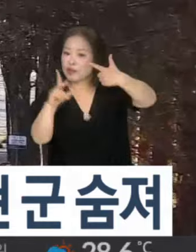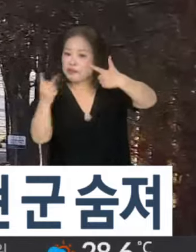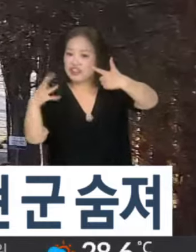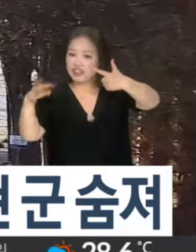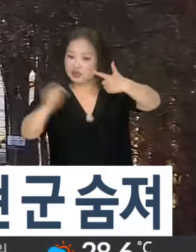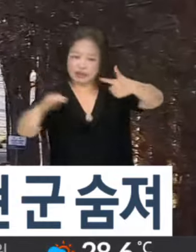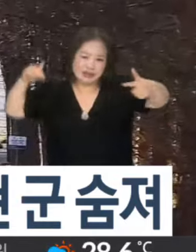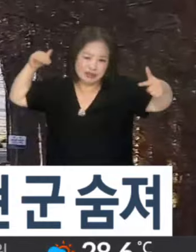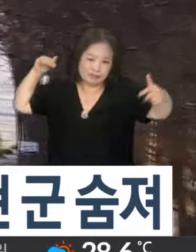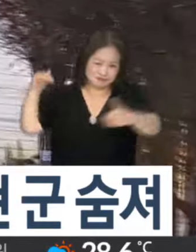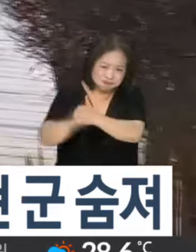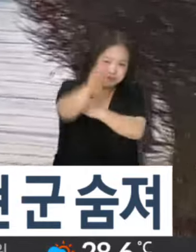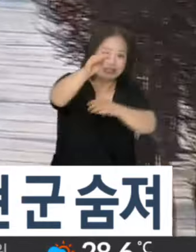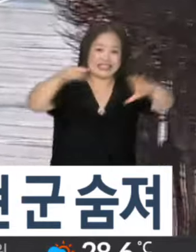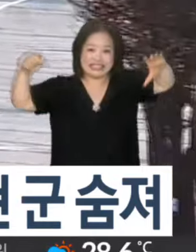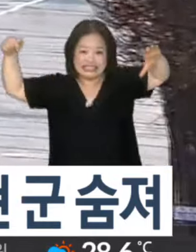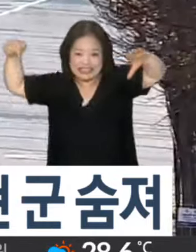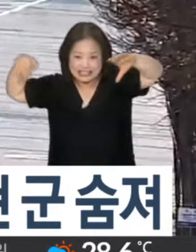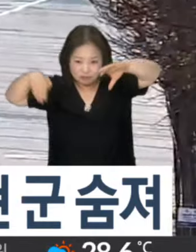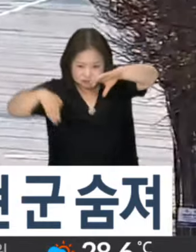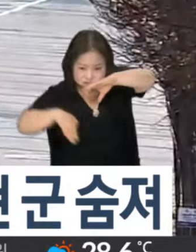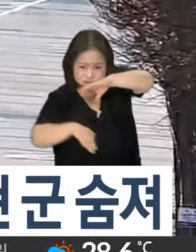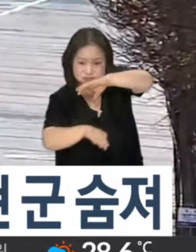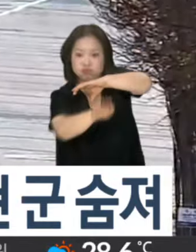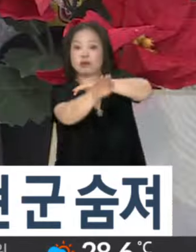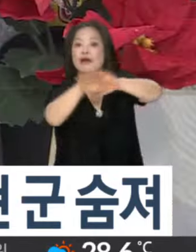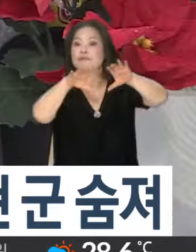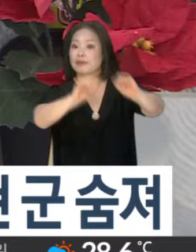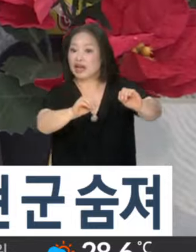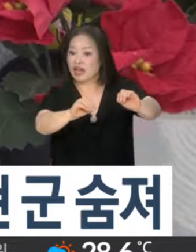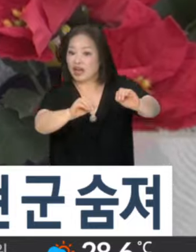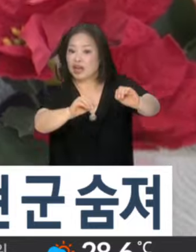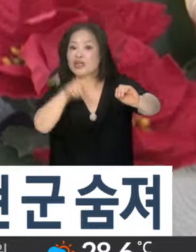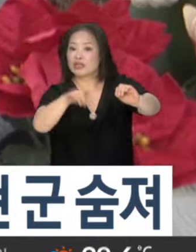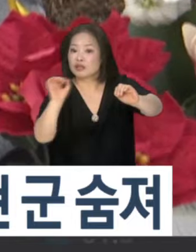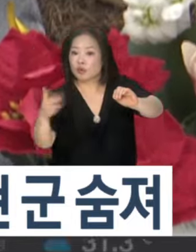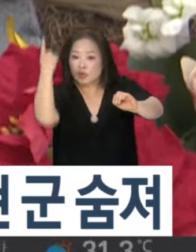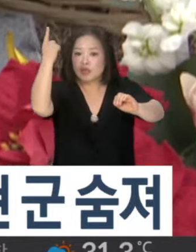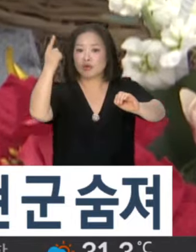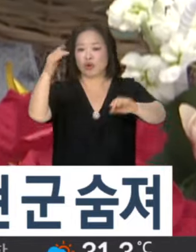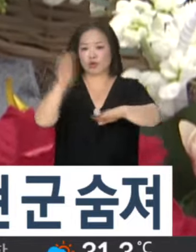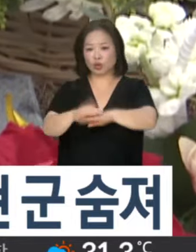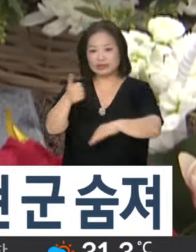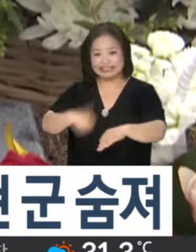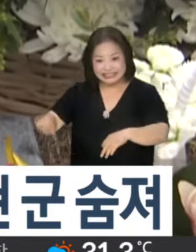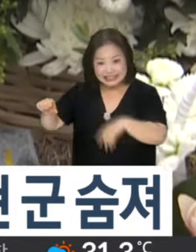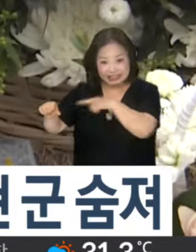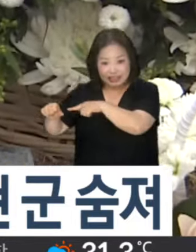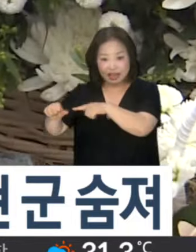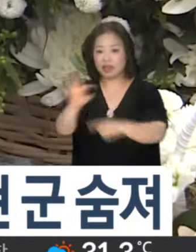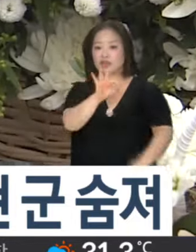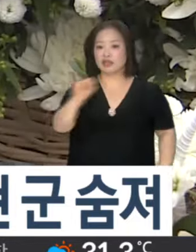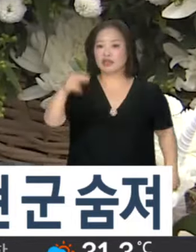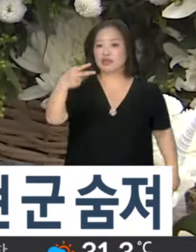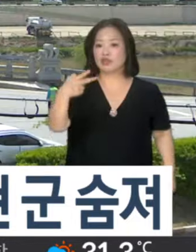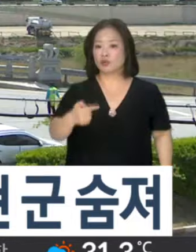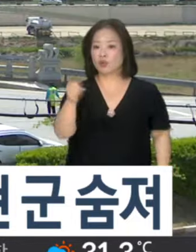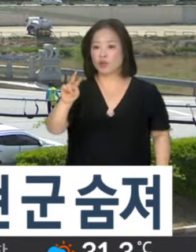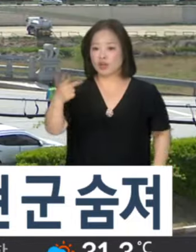내달린 차량은 지하 통로에 빠지고 나서야 멈춰섰고이 사고로 12살 이도현 군이 하늘나라로